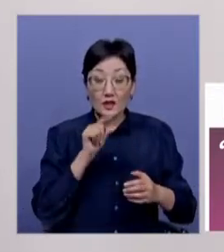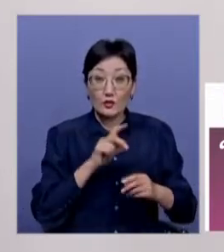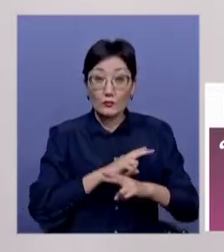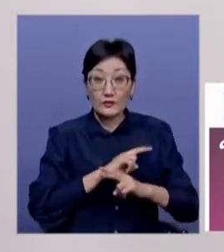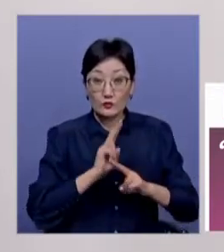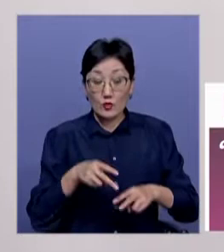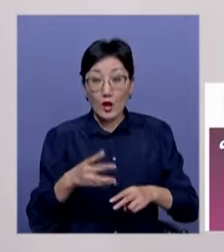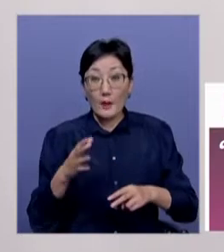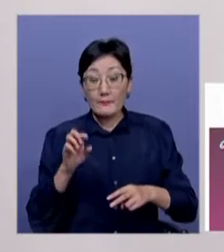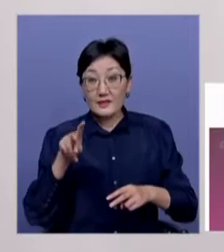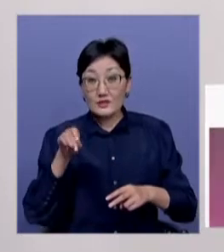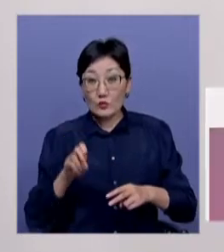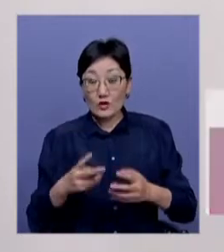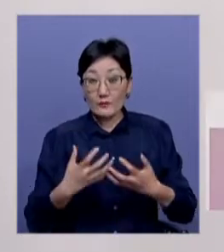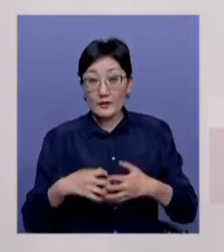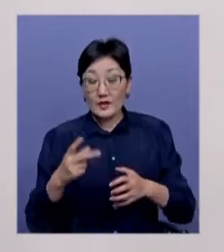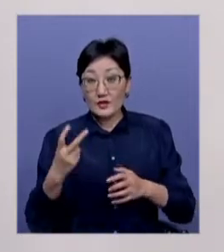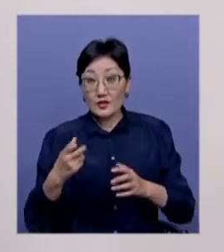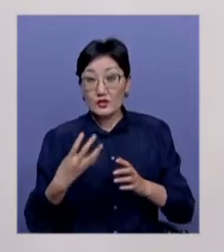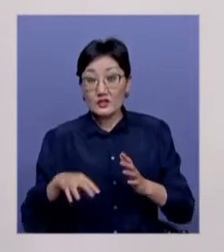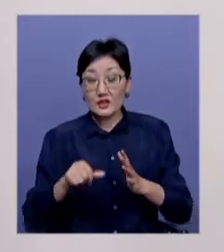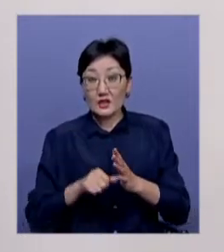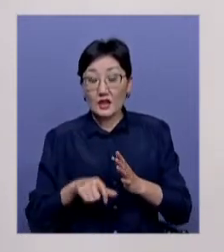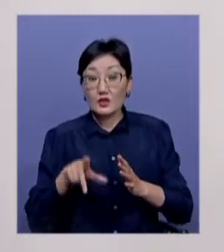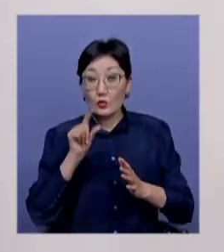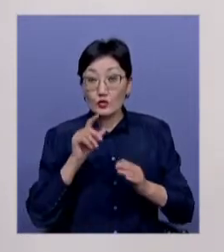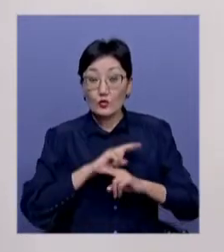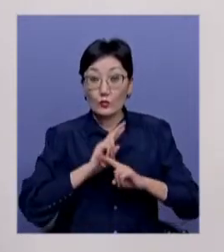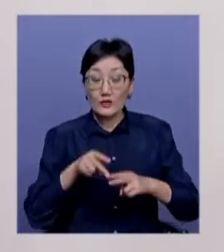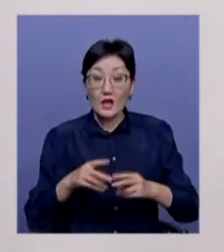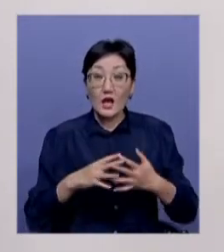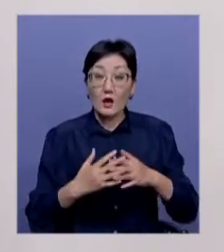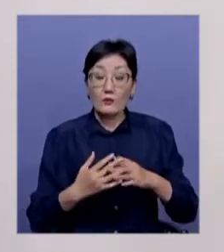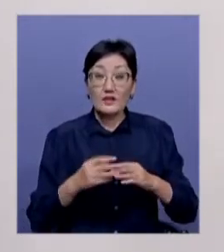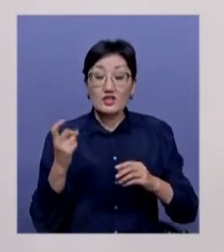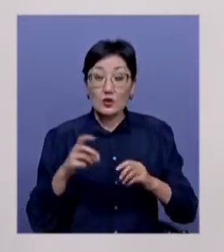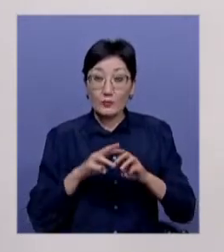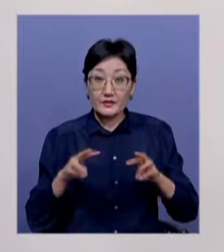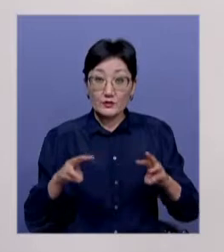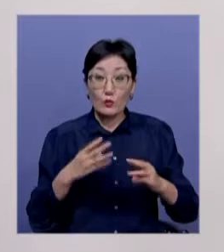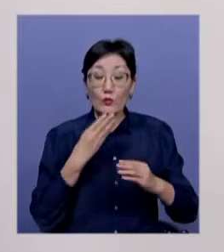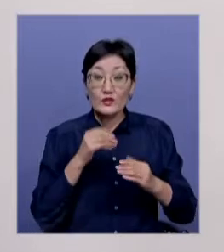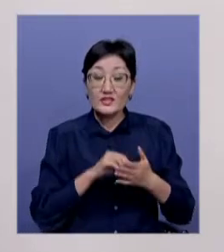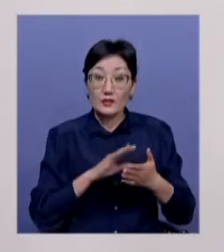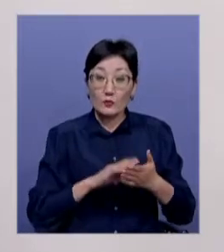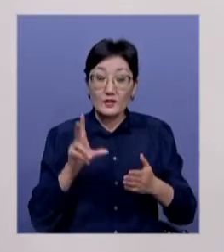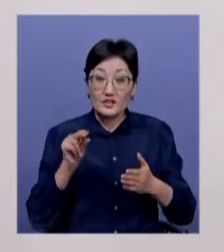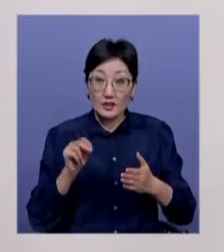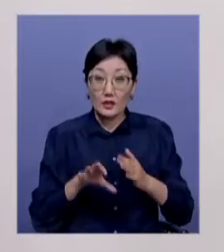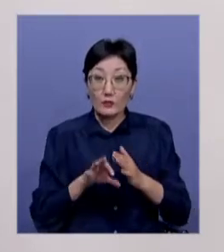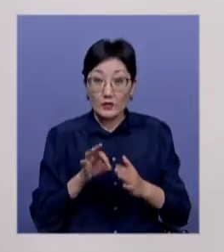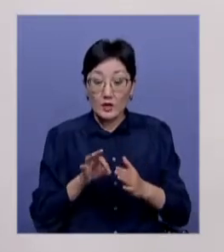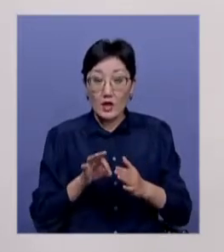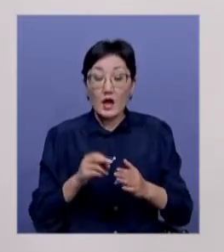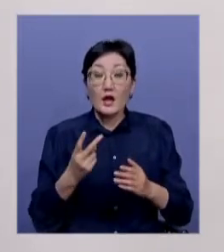және Бескөл фабрикасында 246 мың бас өліп қалды. Әрине, Ауыл шаруашылығы министрлігі өздері тіркеген санды алып отыр.